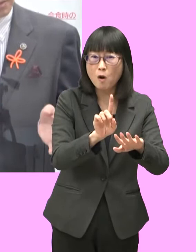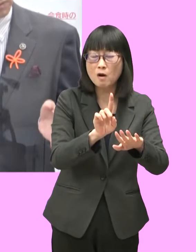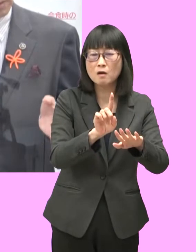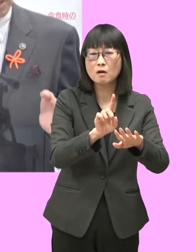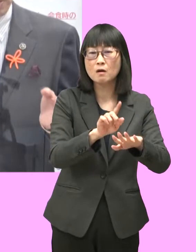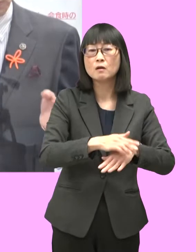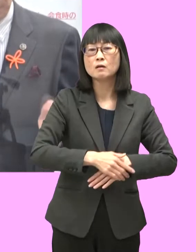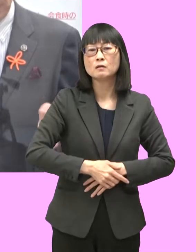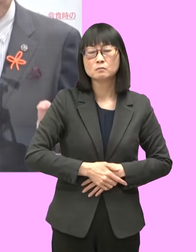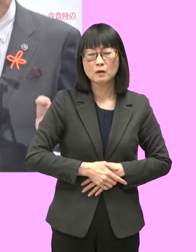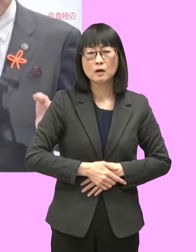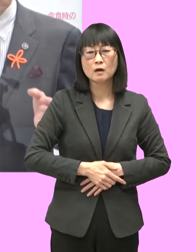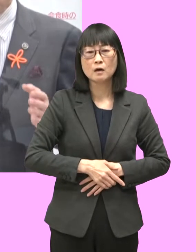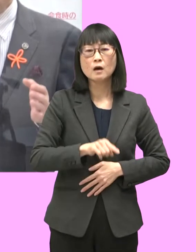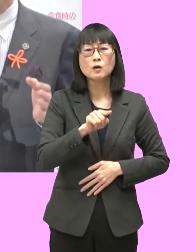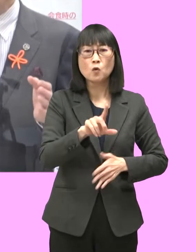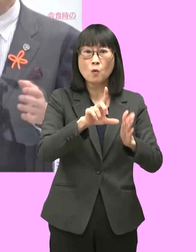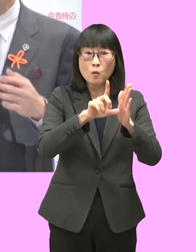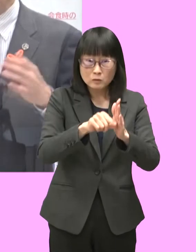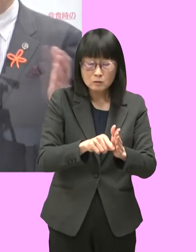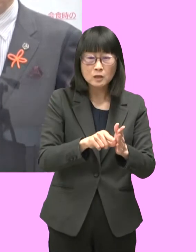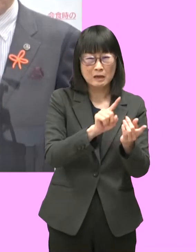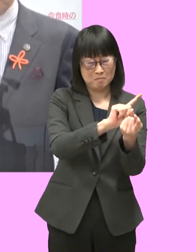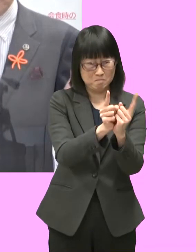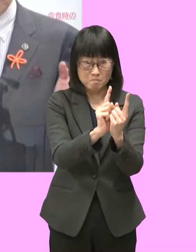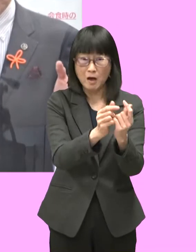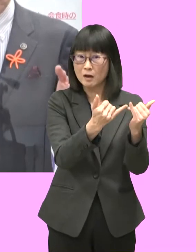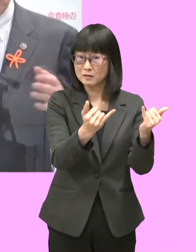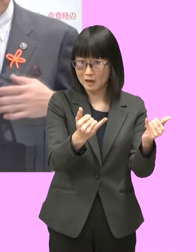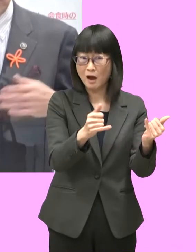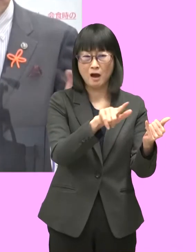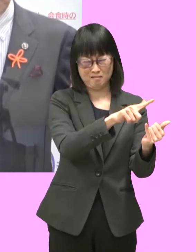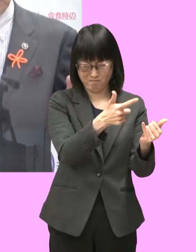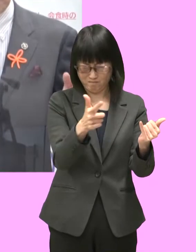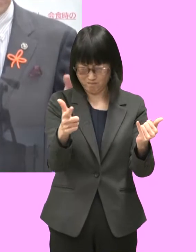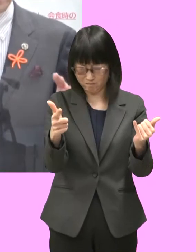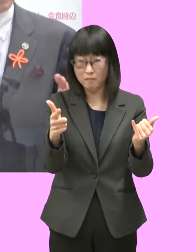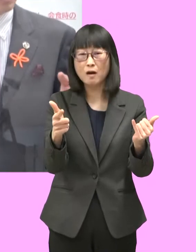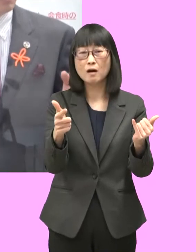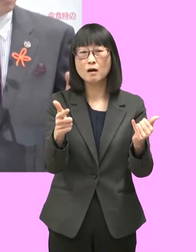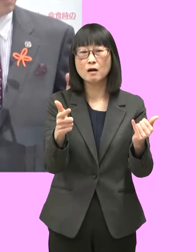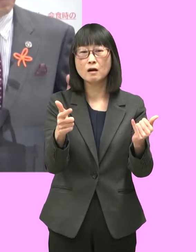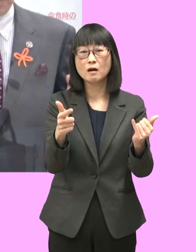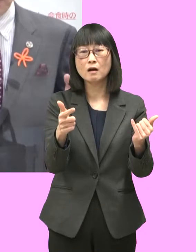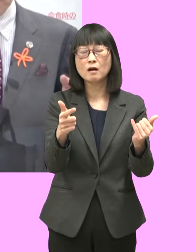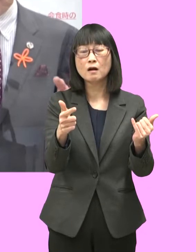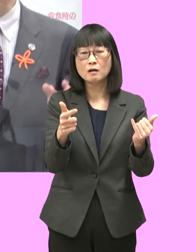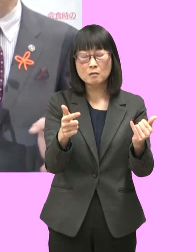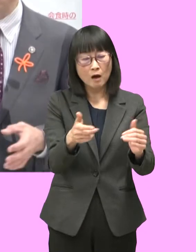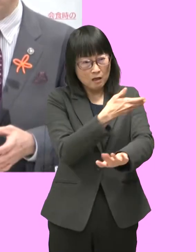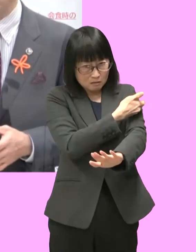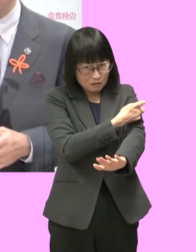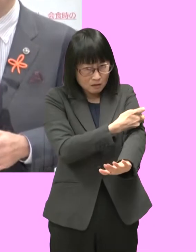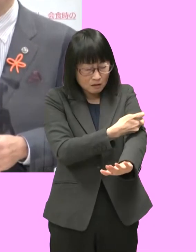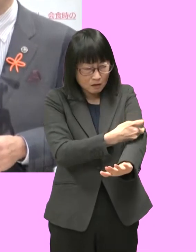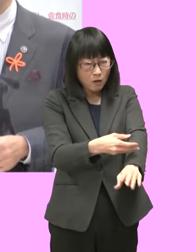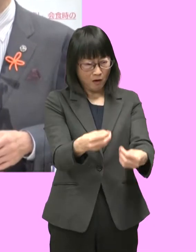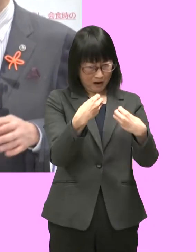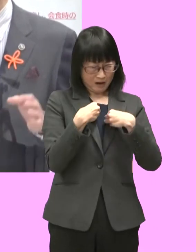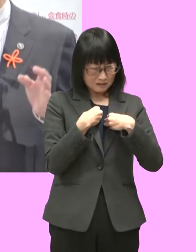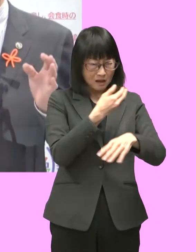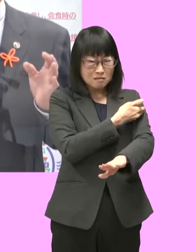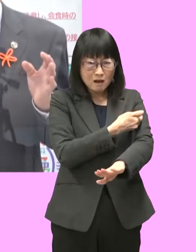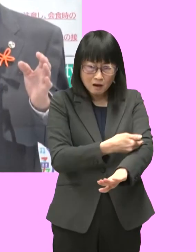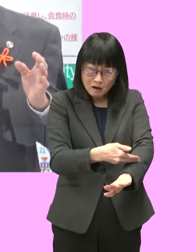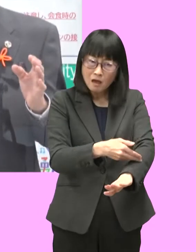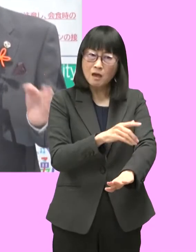濃厚接触とかそういったものの、そのあるいはその感染経路の追及とかですね、こういったもの